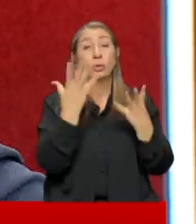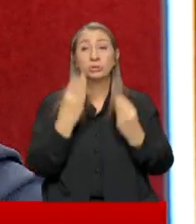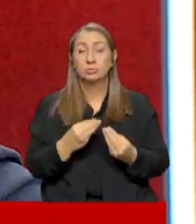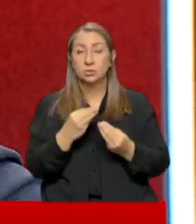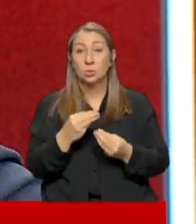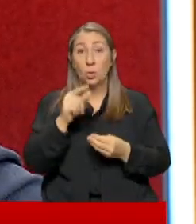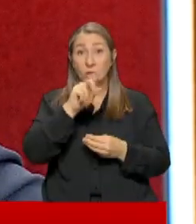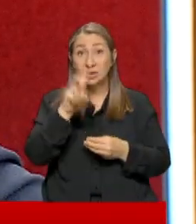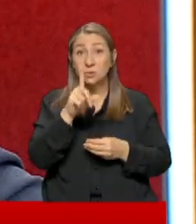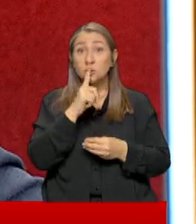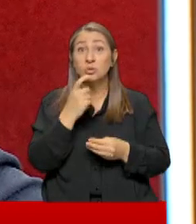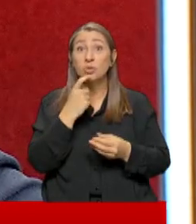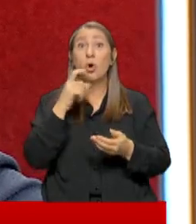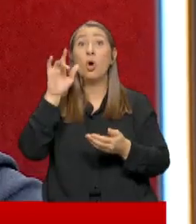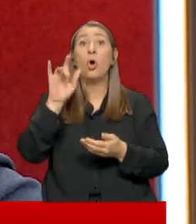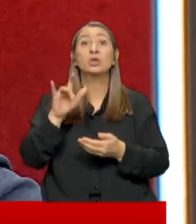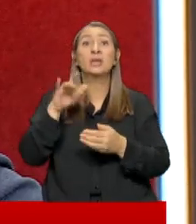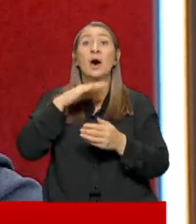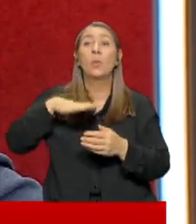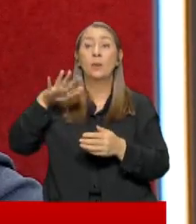18 yüzyıl 18